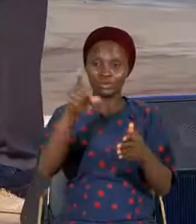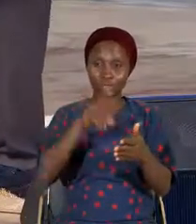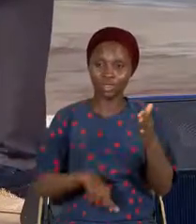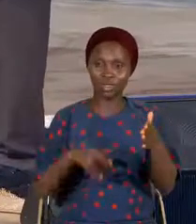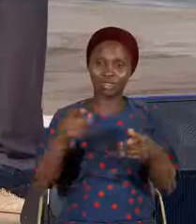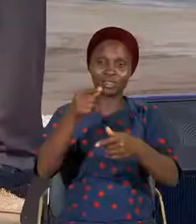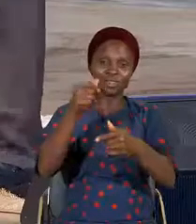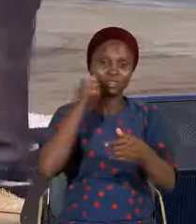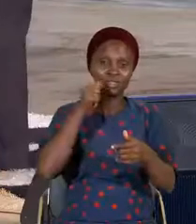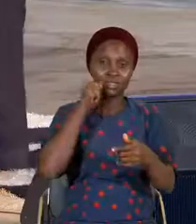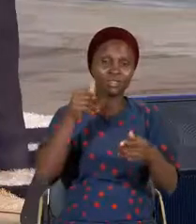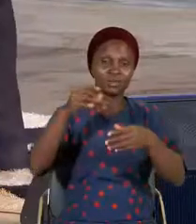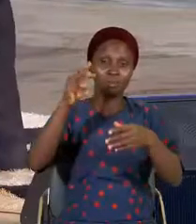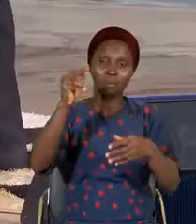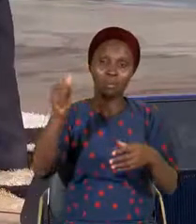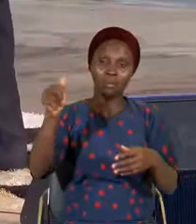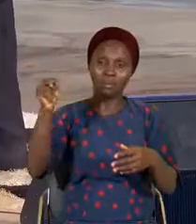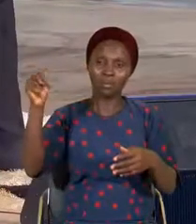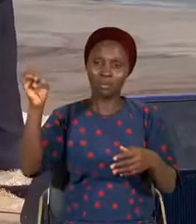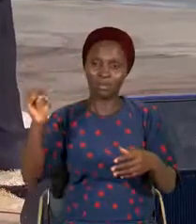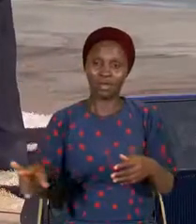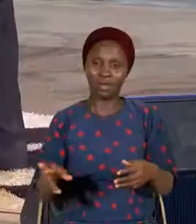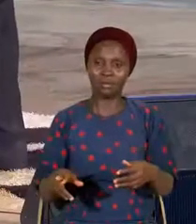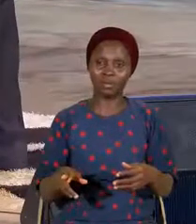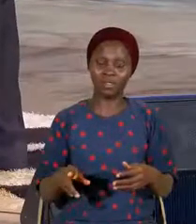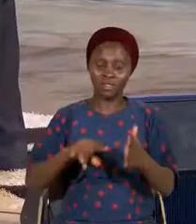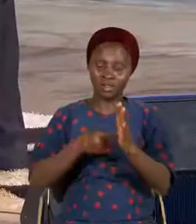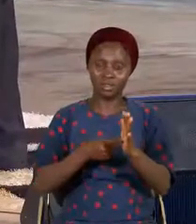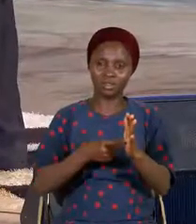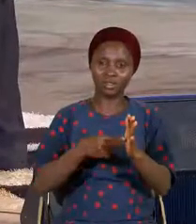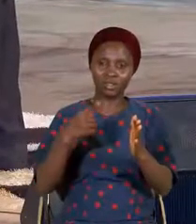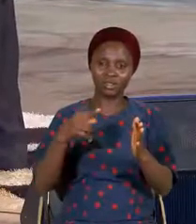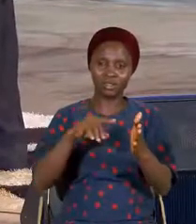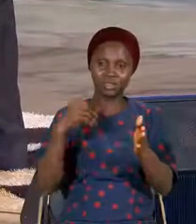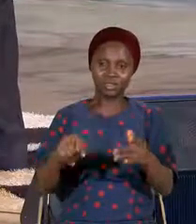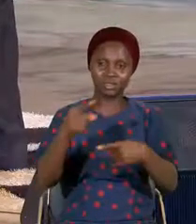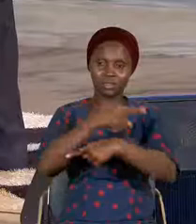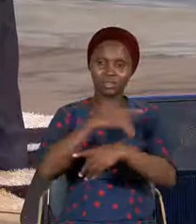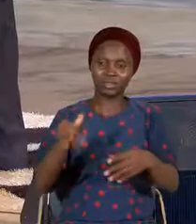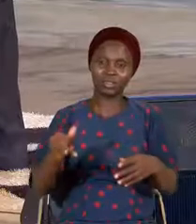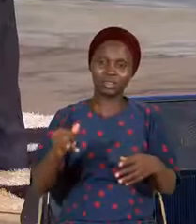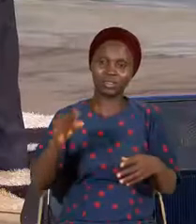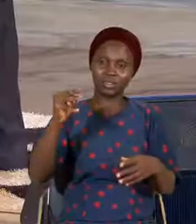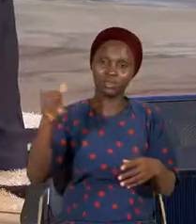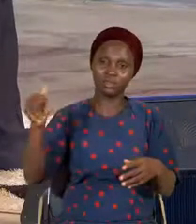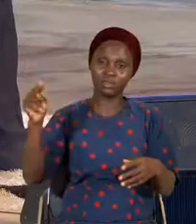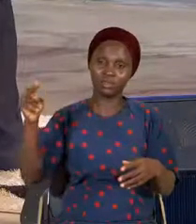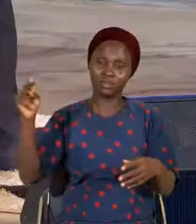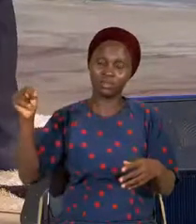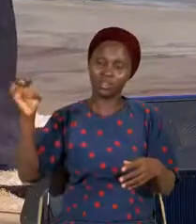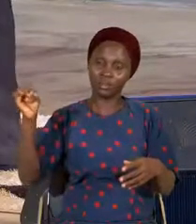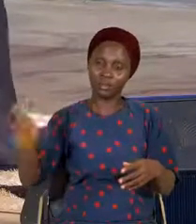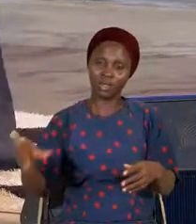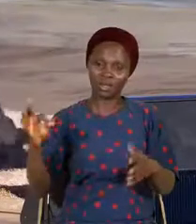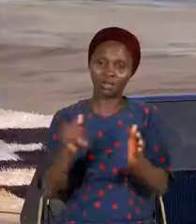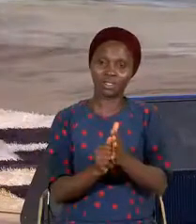de la manne quotidienne. La manne quotidienne du jour, là, vraiment, tu dis, cette manne aujourd'hui-là, ce numéro va